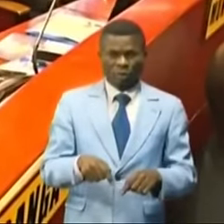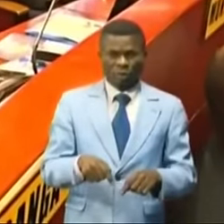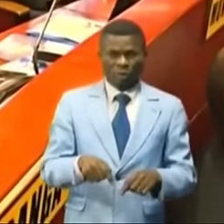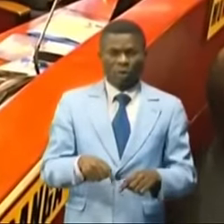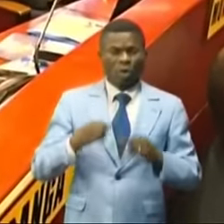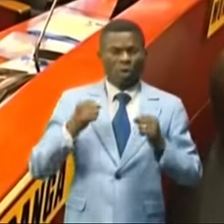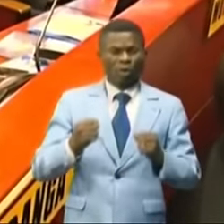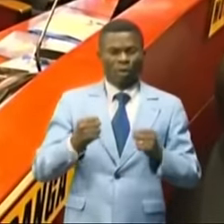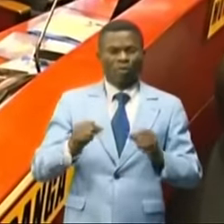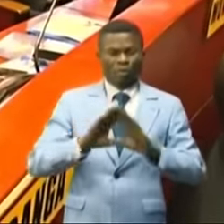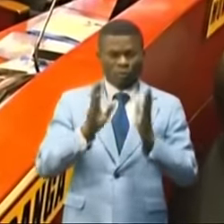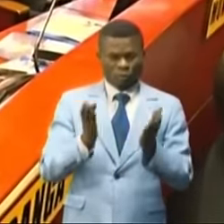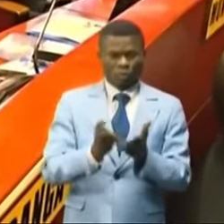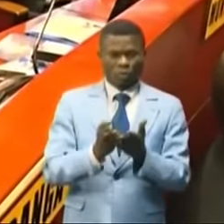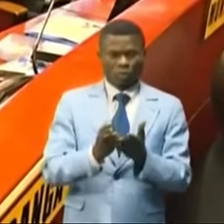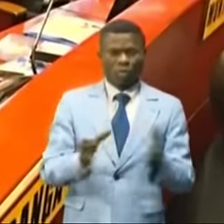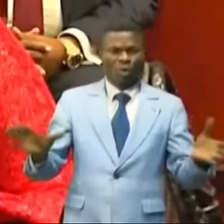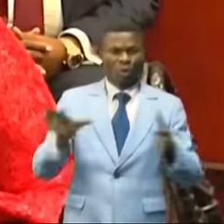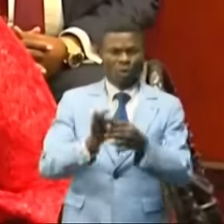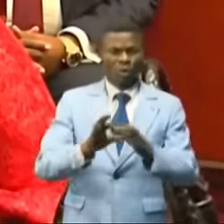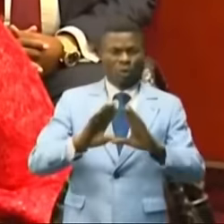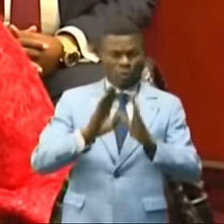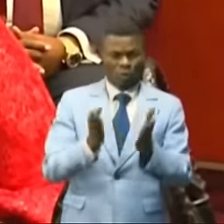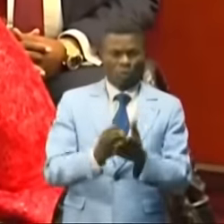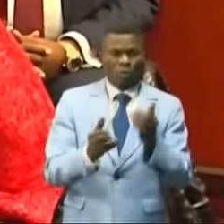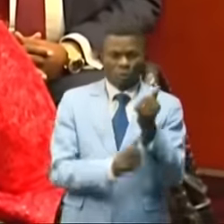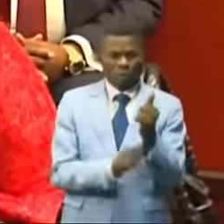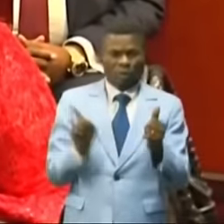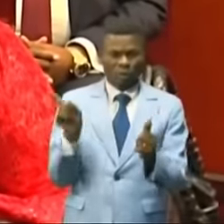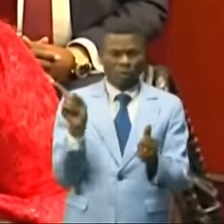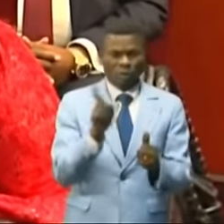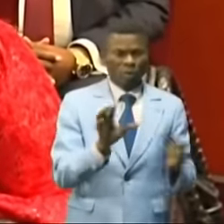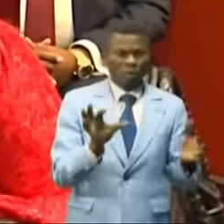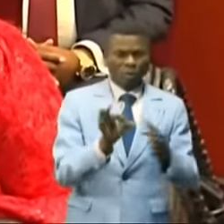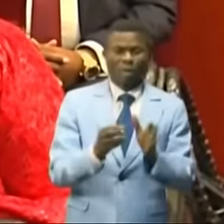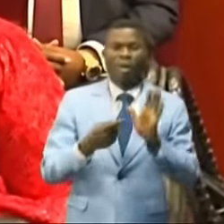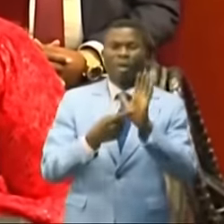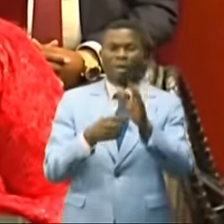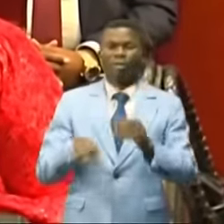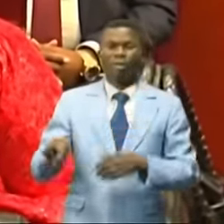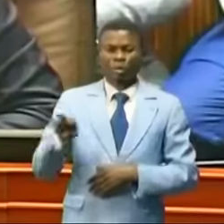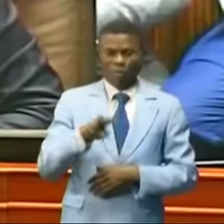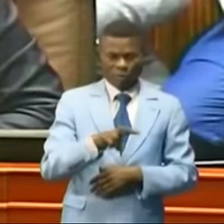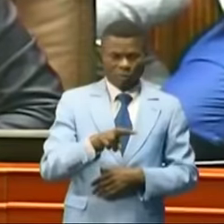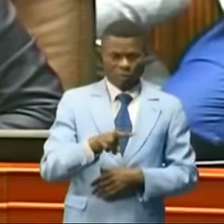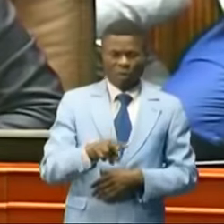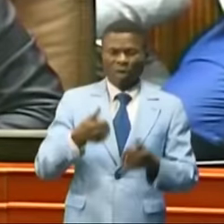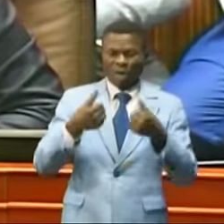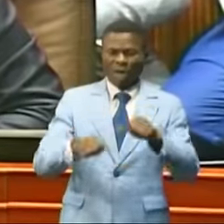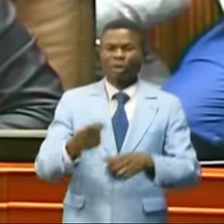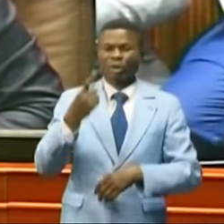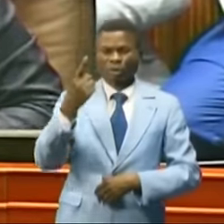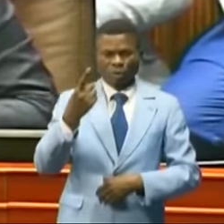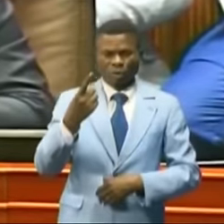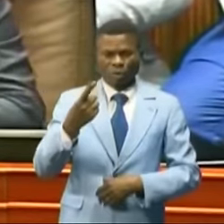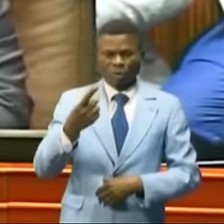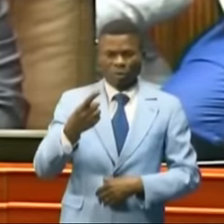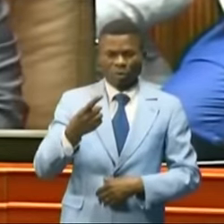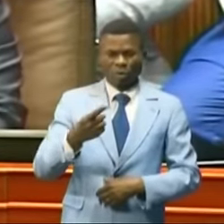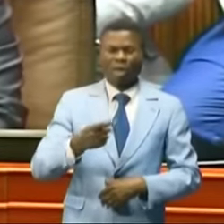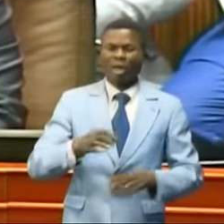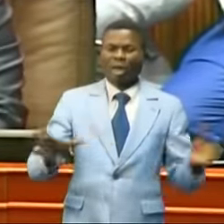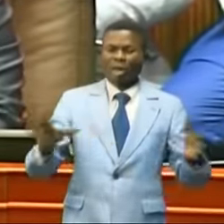forces politiques, lesquelles ne demandent que plus d'unité, plus de